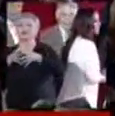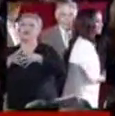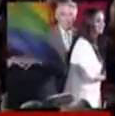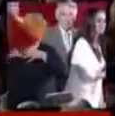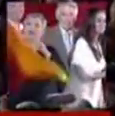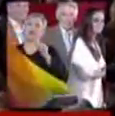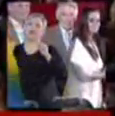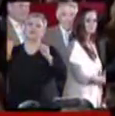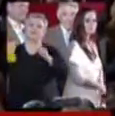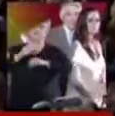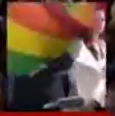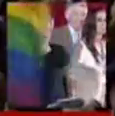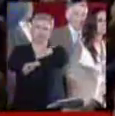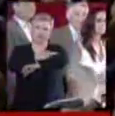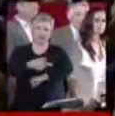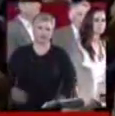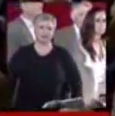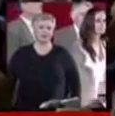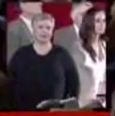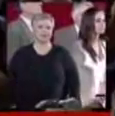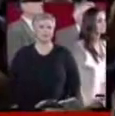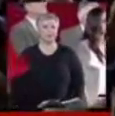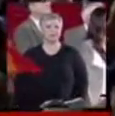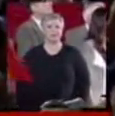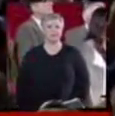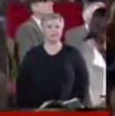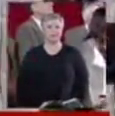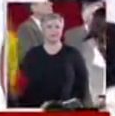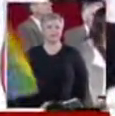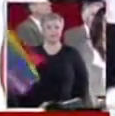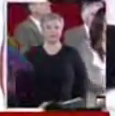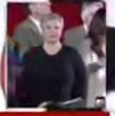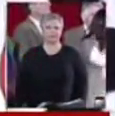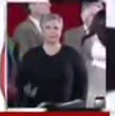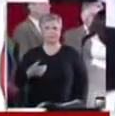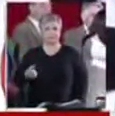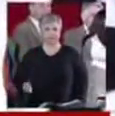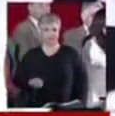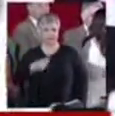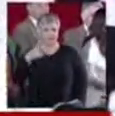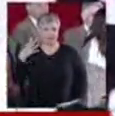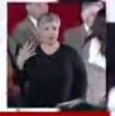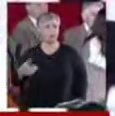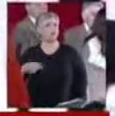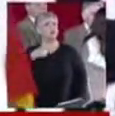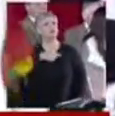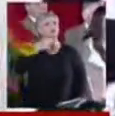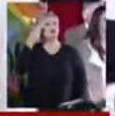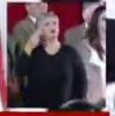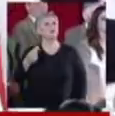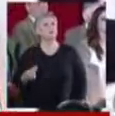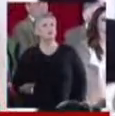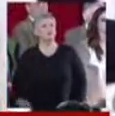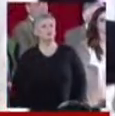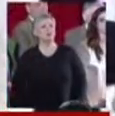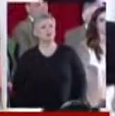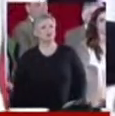λοιπόν φίλες και φίλοι έχω την αίσθηση ότι το ψηφοδέλτιο μας